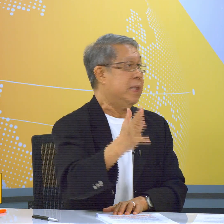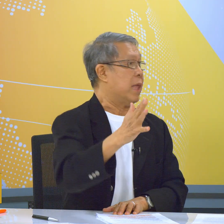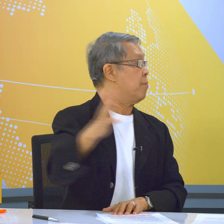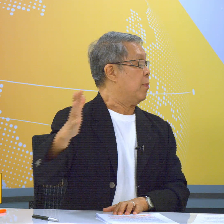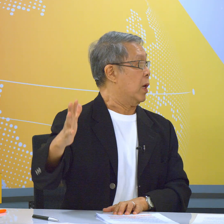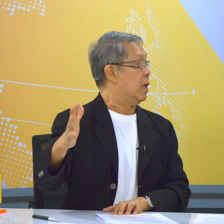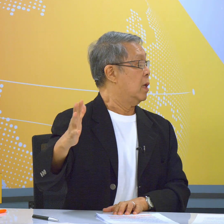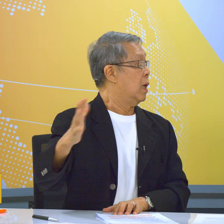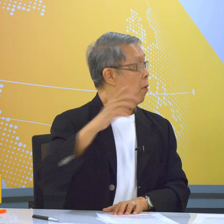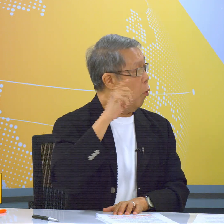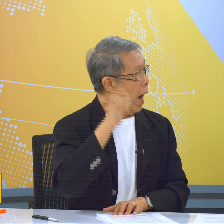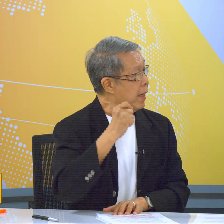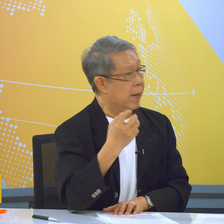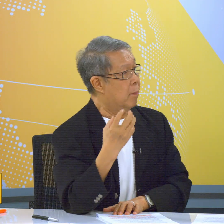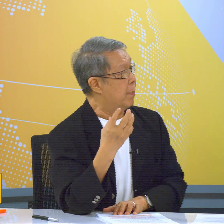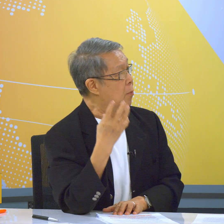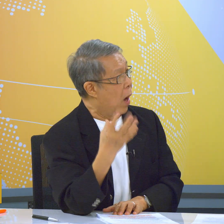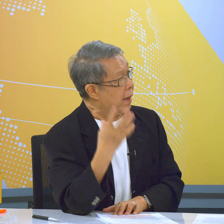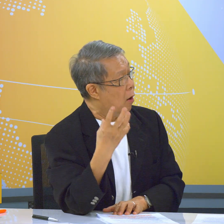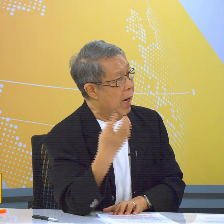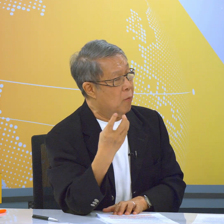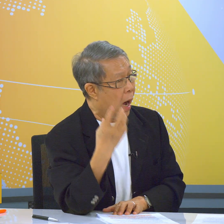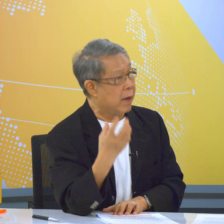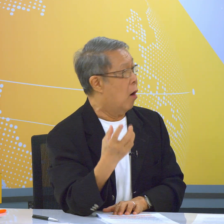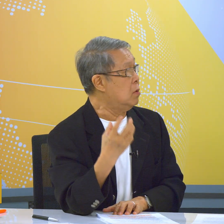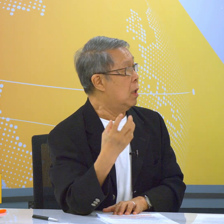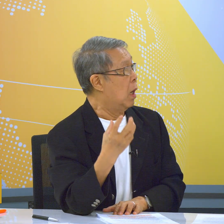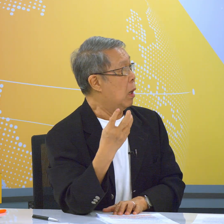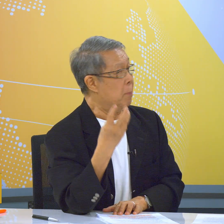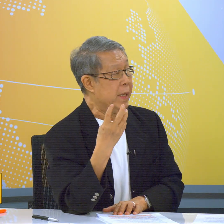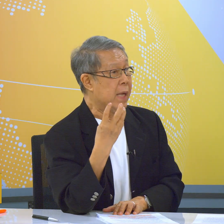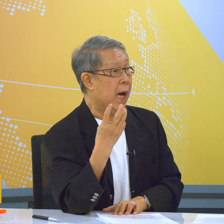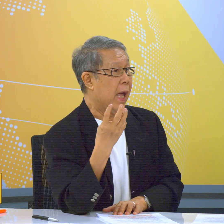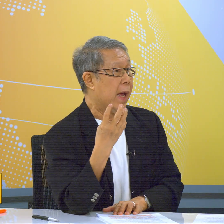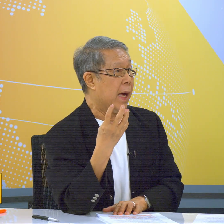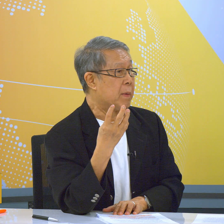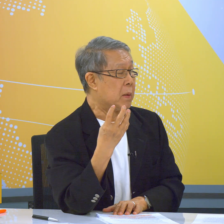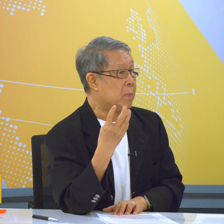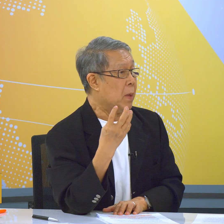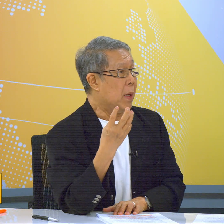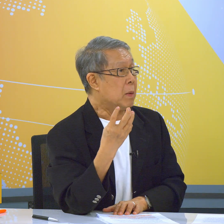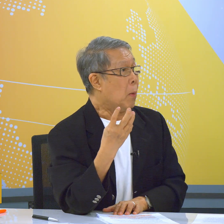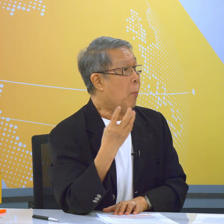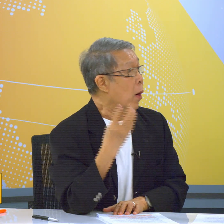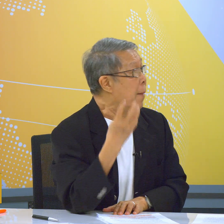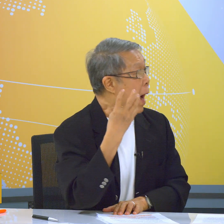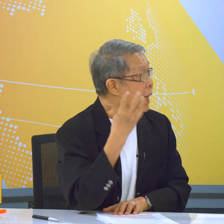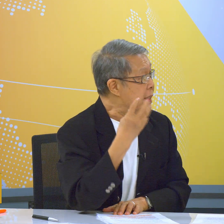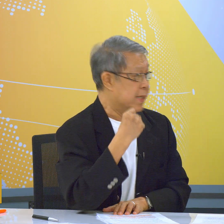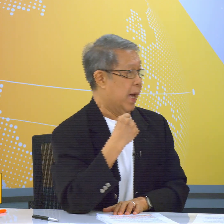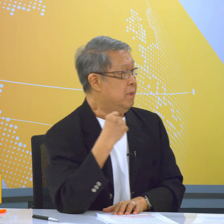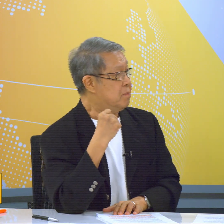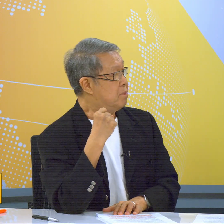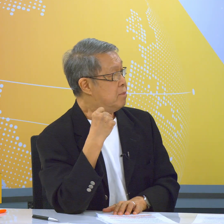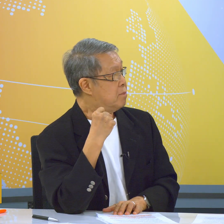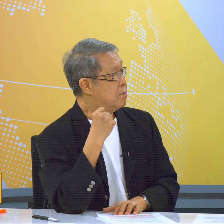ไวรนี้เต็มไปหมดเลยไวรมัเป็ไวรของไวข ไวรของ มีทั้งอะไรêmementไลไม้